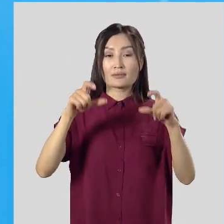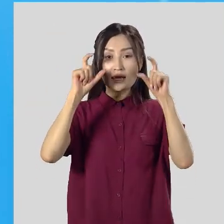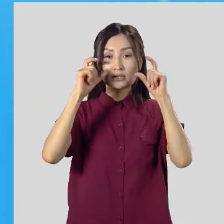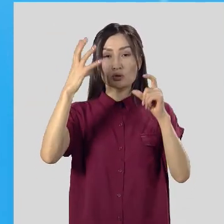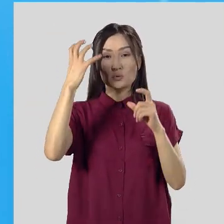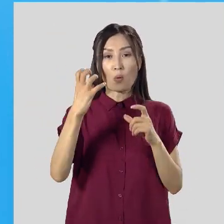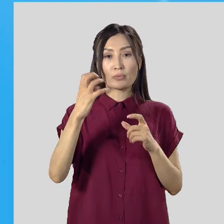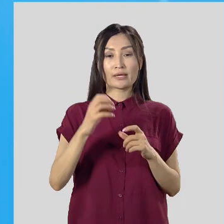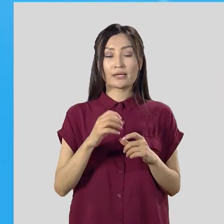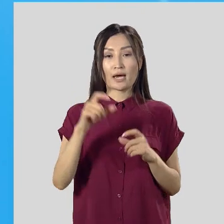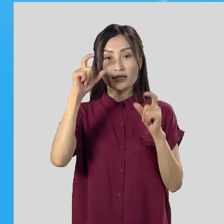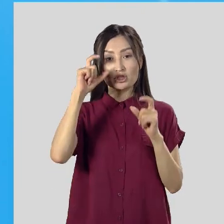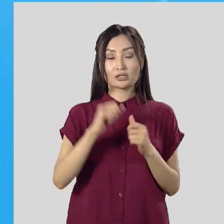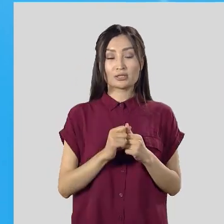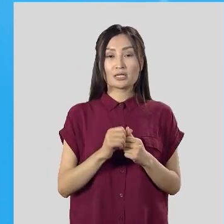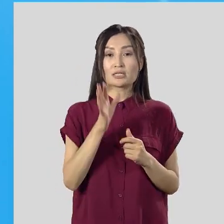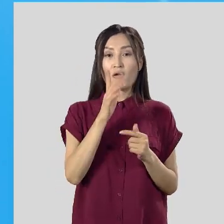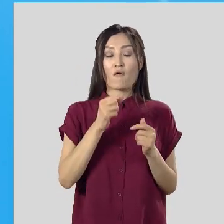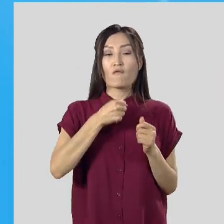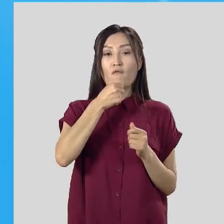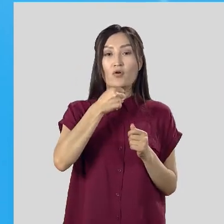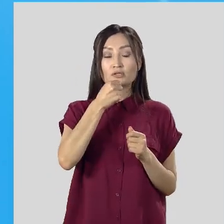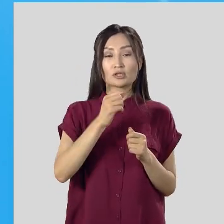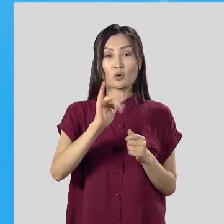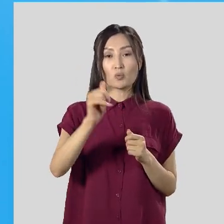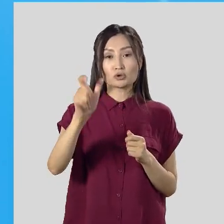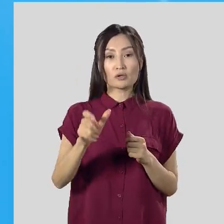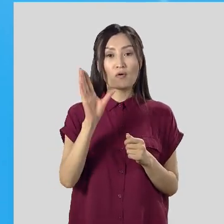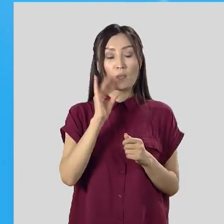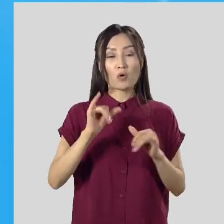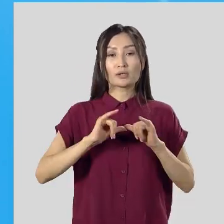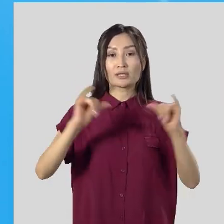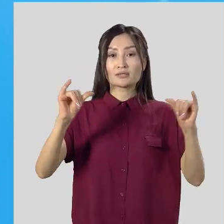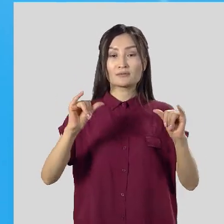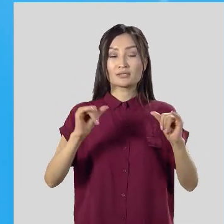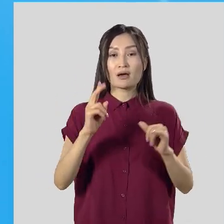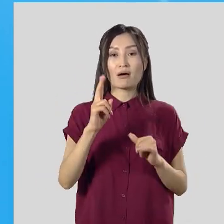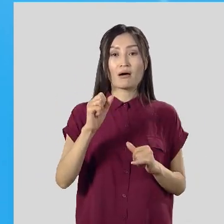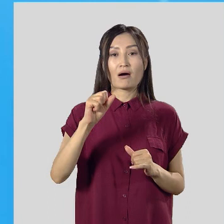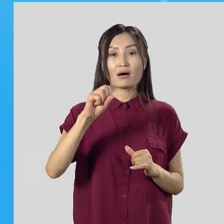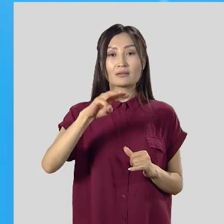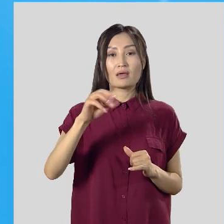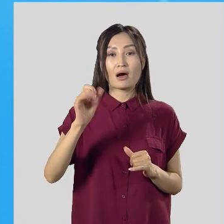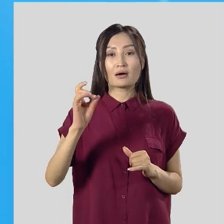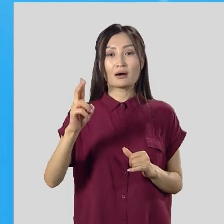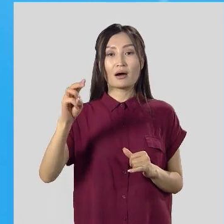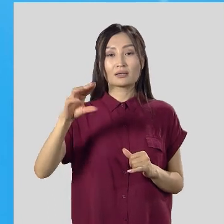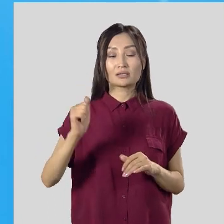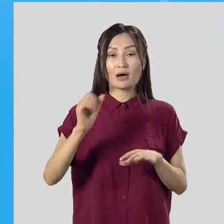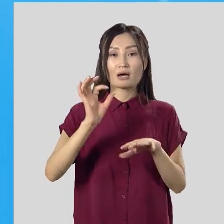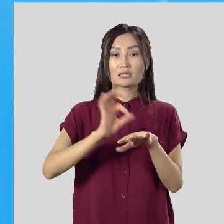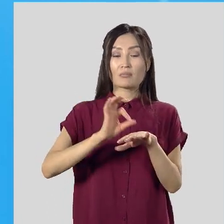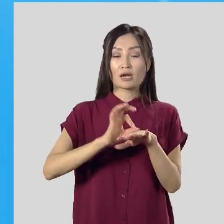очки. С возрастом у человека может развиться катаракта –